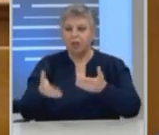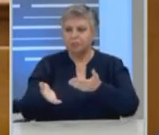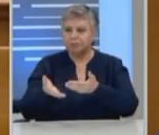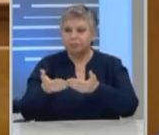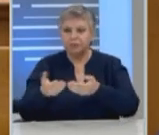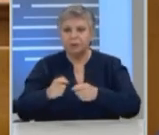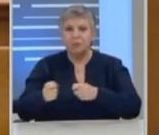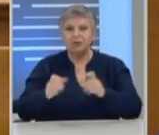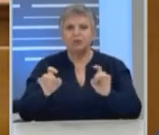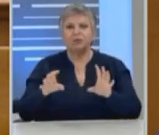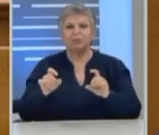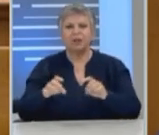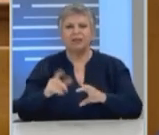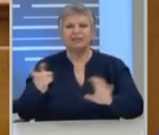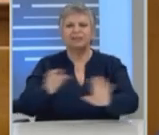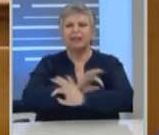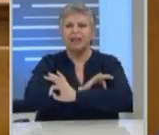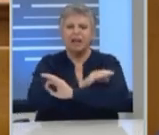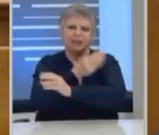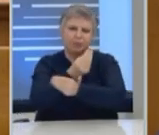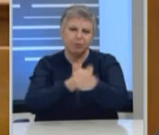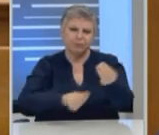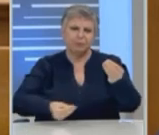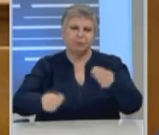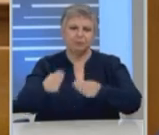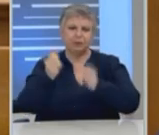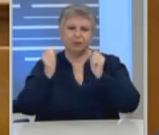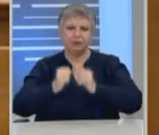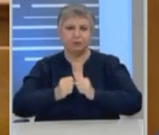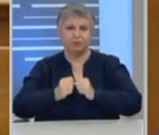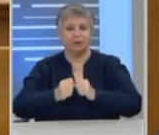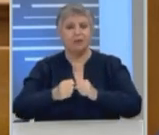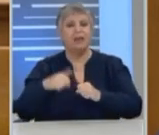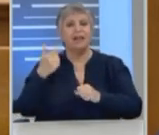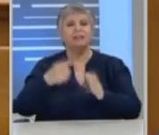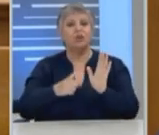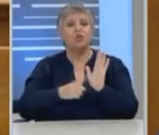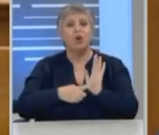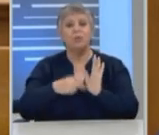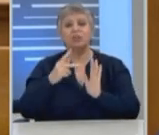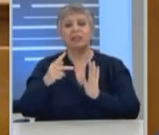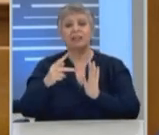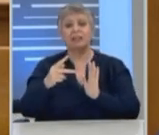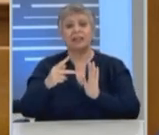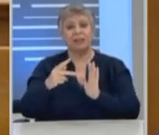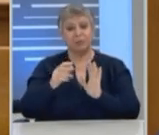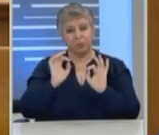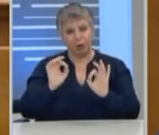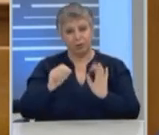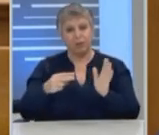να προκαλέσετε μεγαλύτερο χάος. Αρνηθήκατε την επέκταση του νόμου Κατσέλη, ο οποίος θα έλυγε στο τέλος του